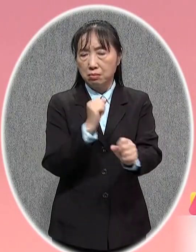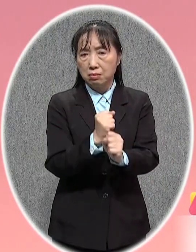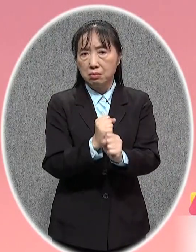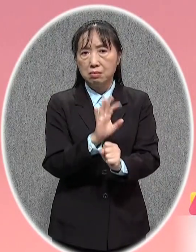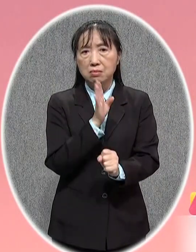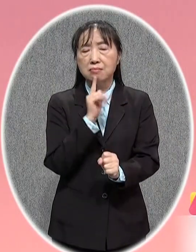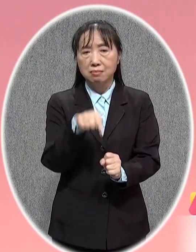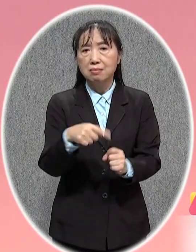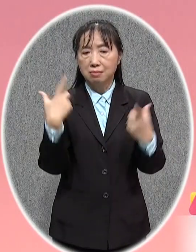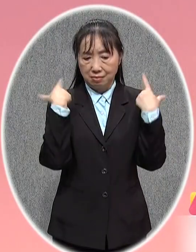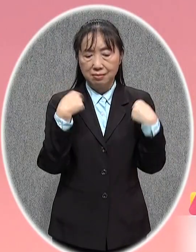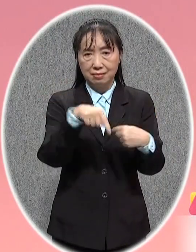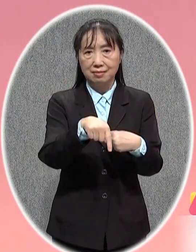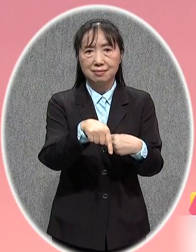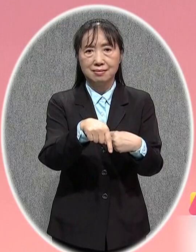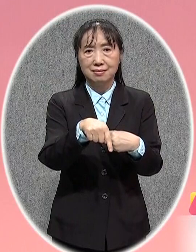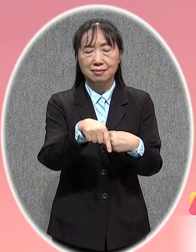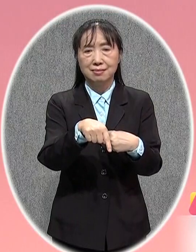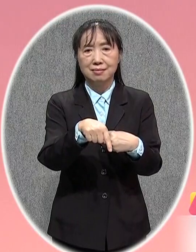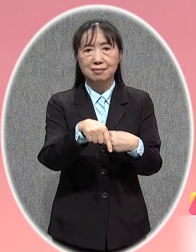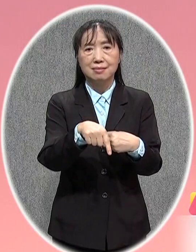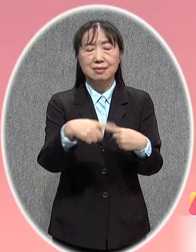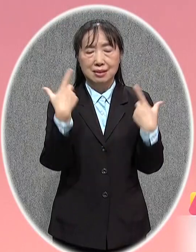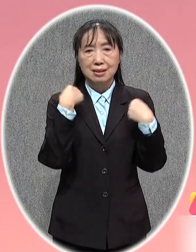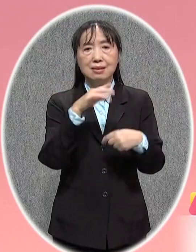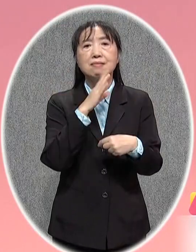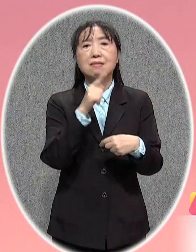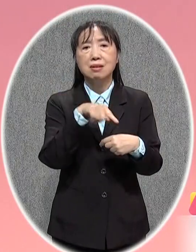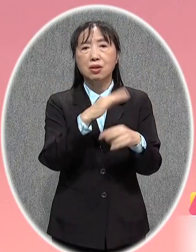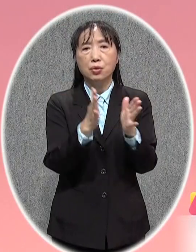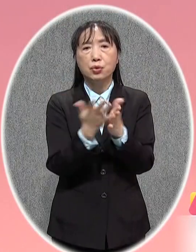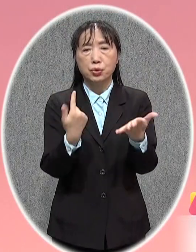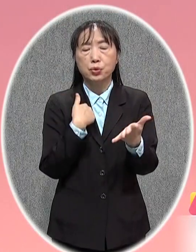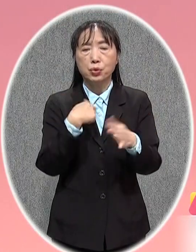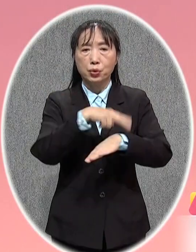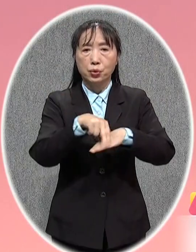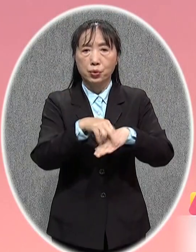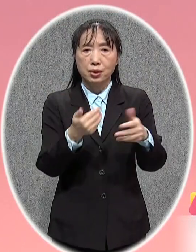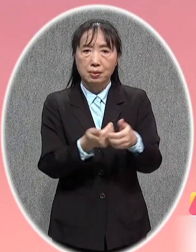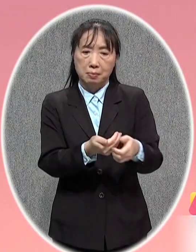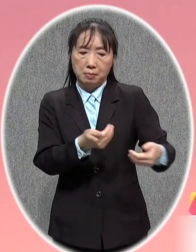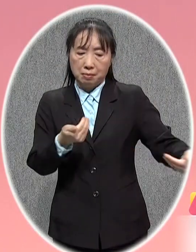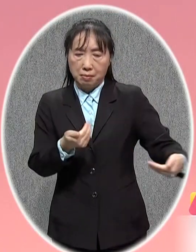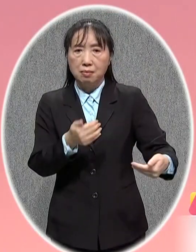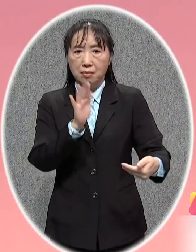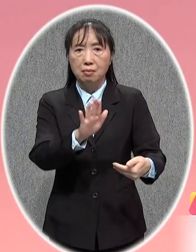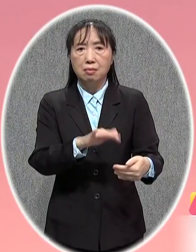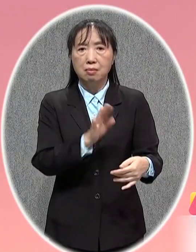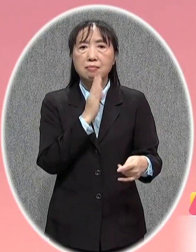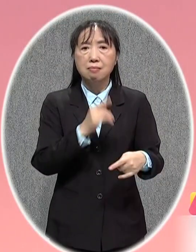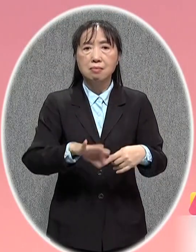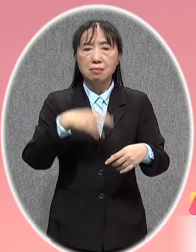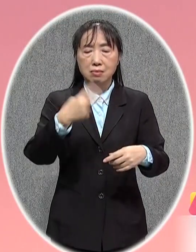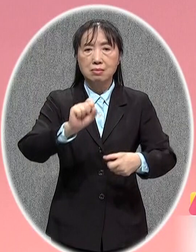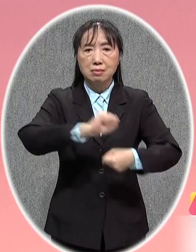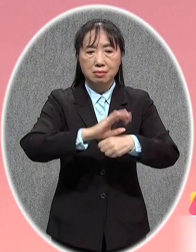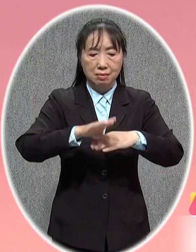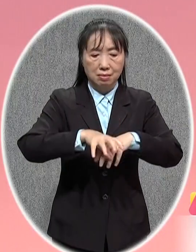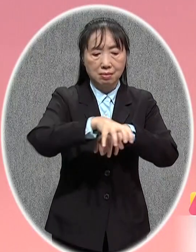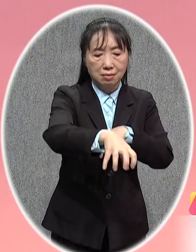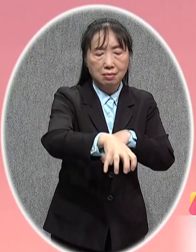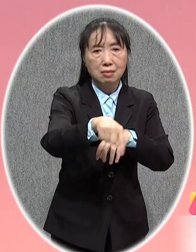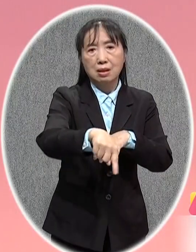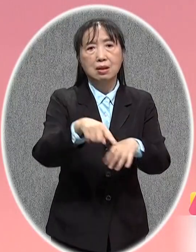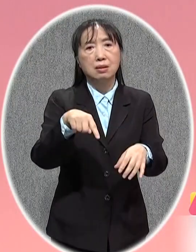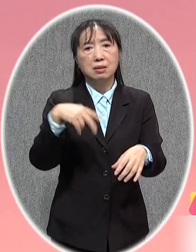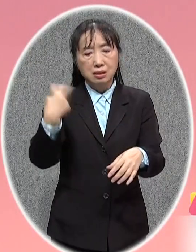外推就说本来他就已经，即使原方案都已经避开不会有工程，那现在外推方案之后他更不会有任何的